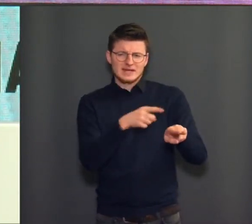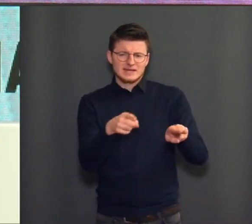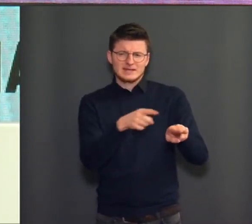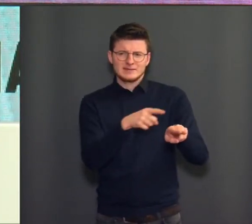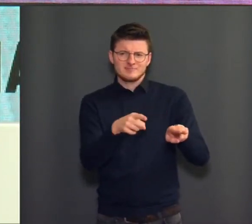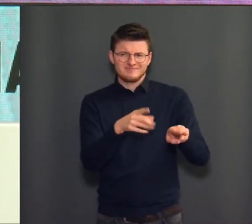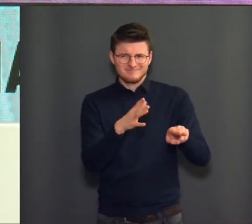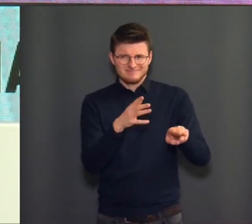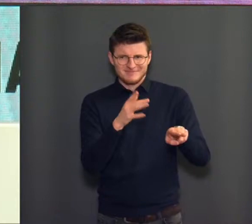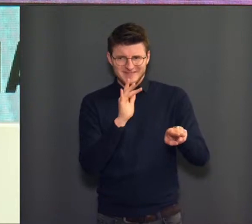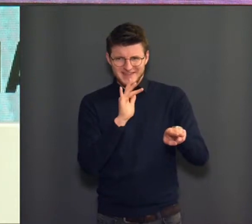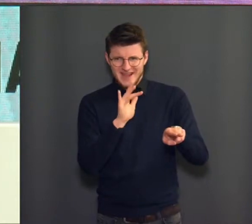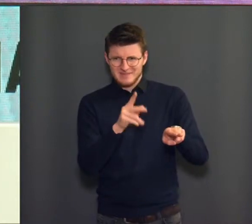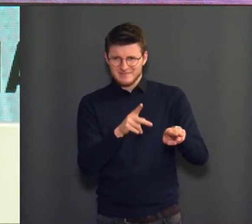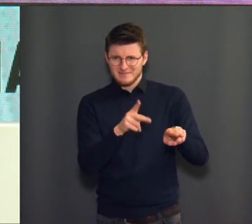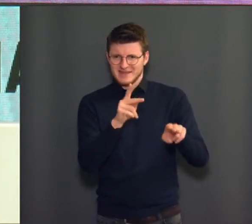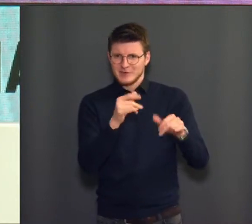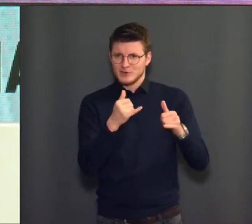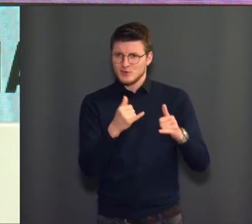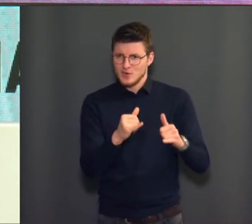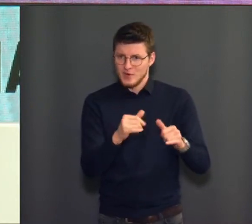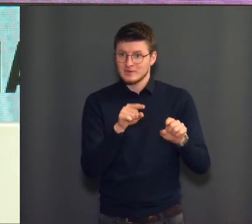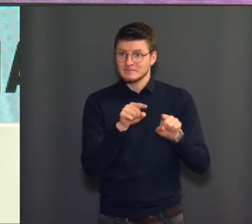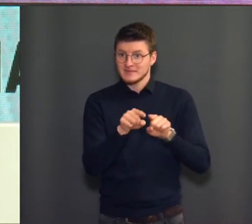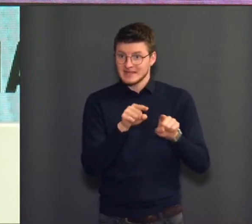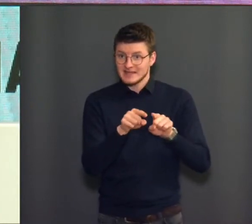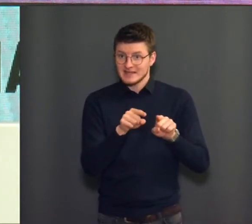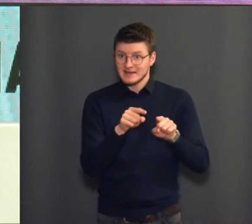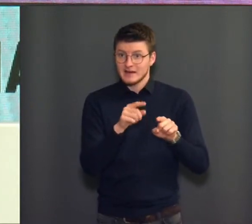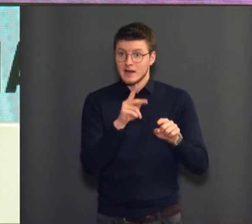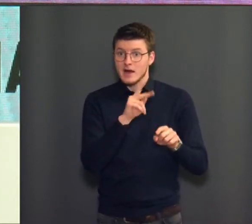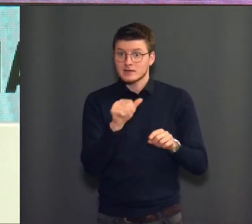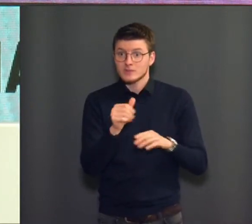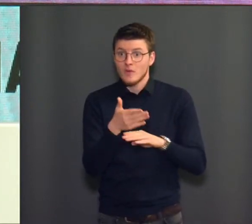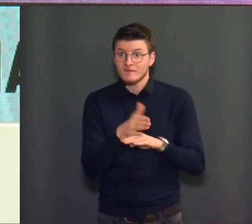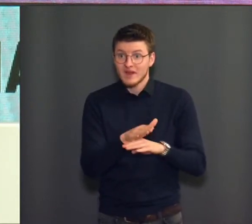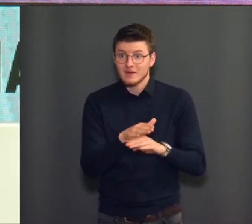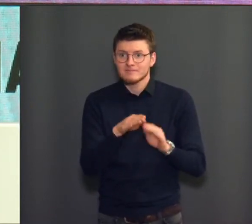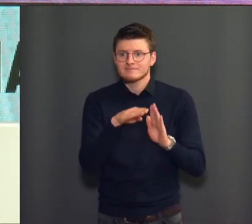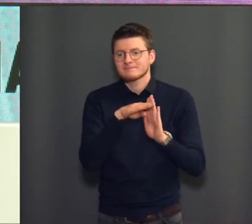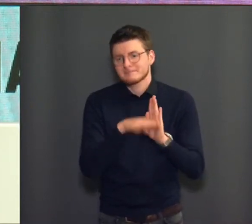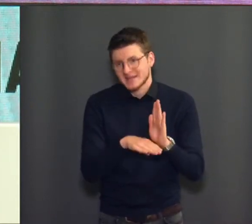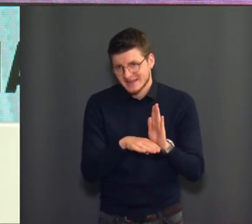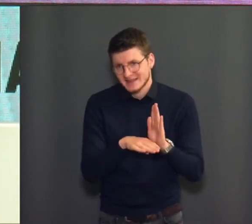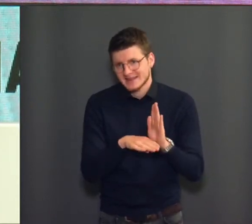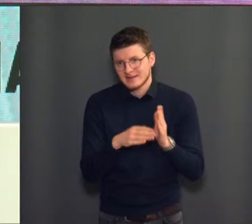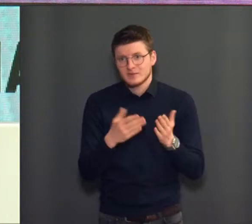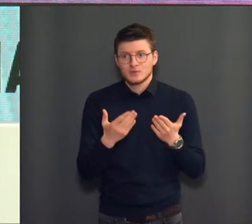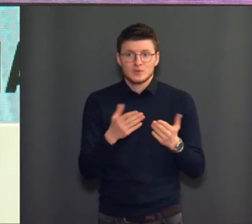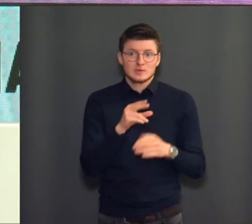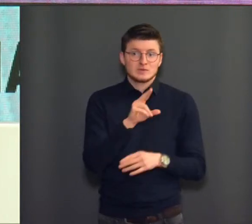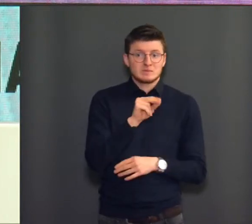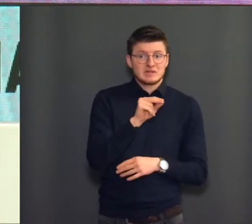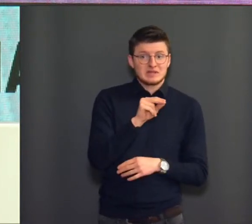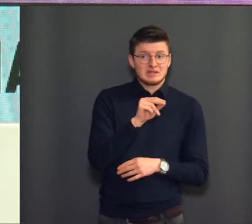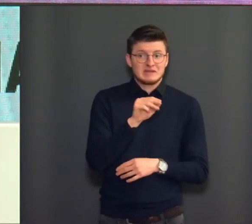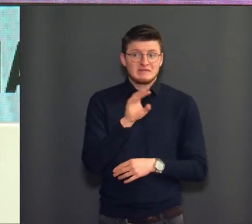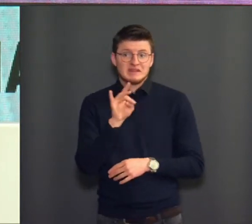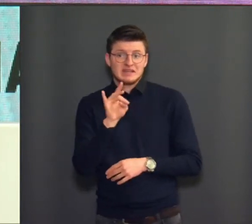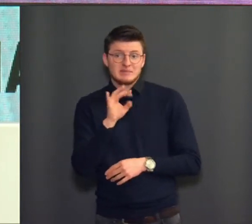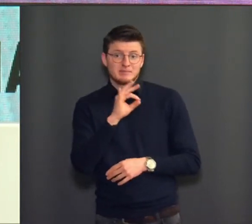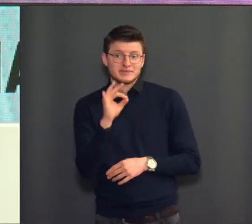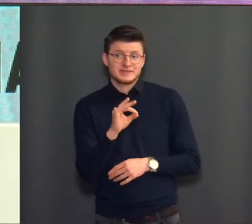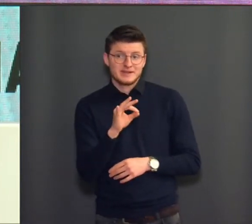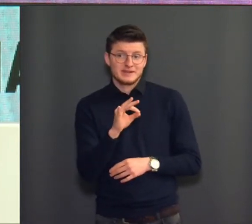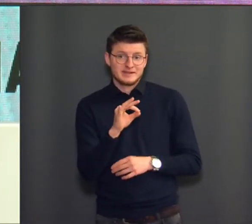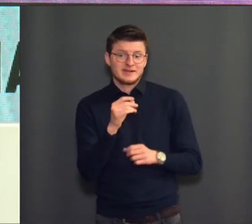die kans op overlijden is gelukkig wel gedaald, ergens tussen de 20 à 40%. Maar dat maakt net ook dat die belasting